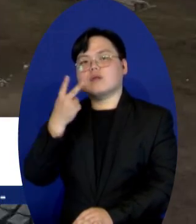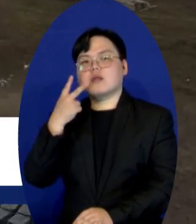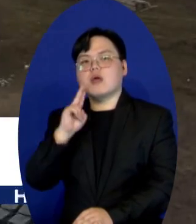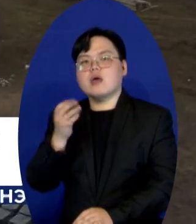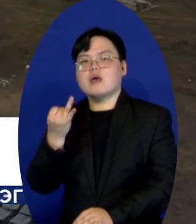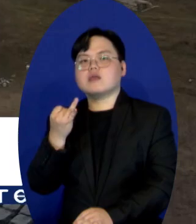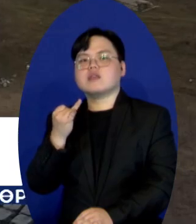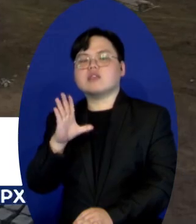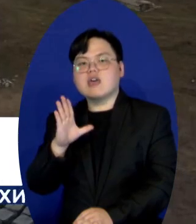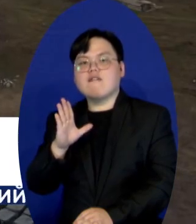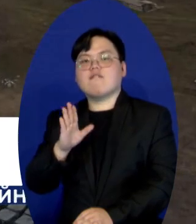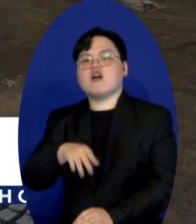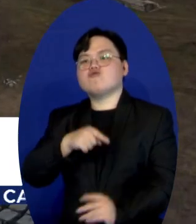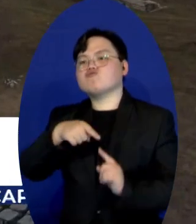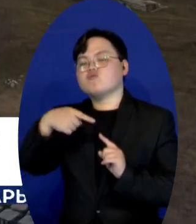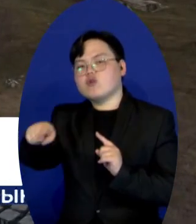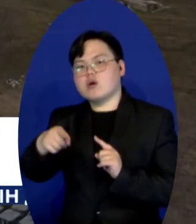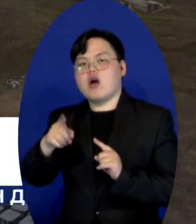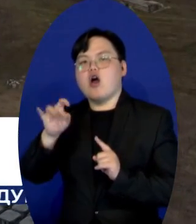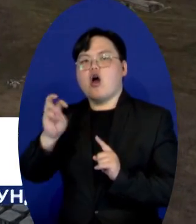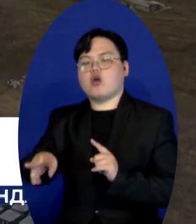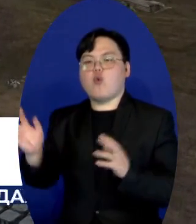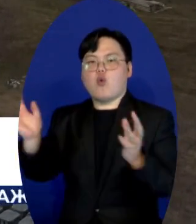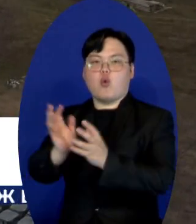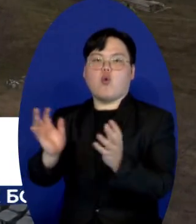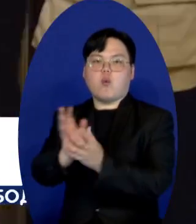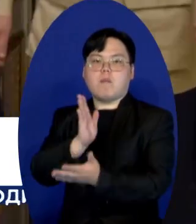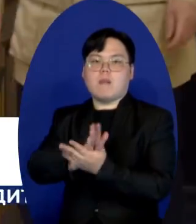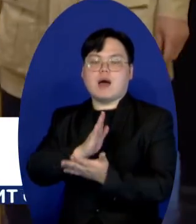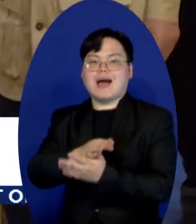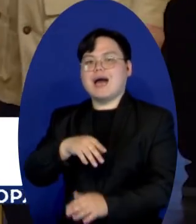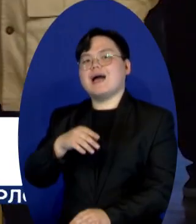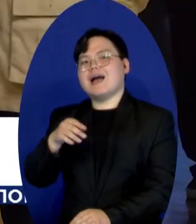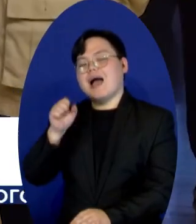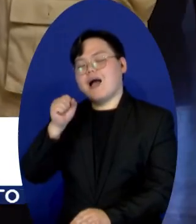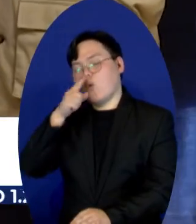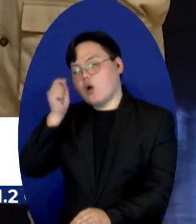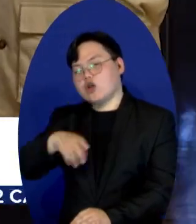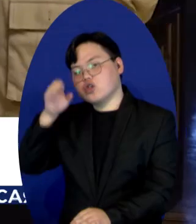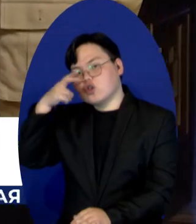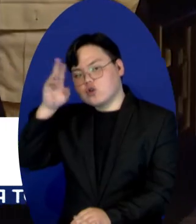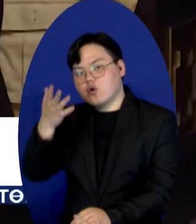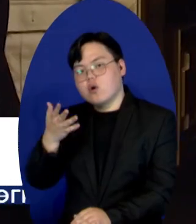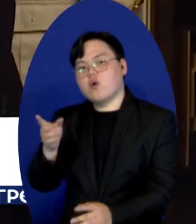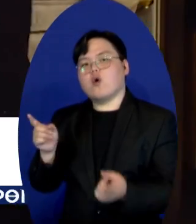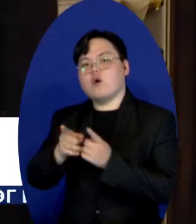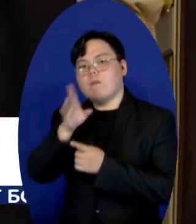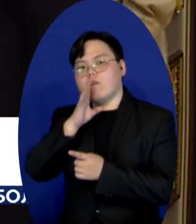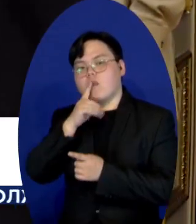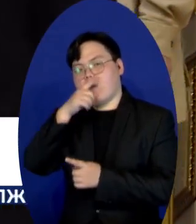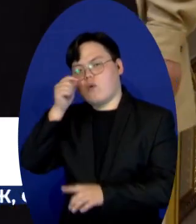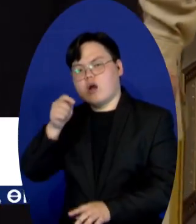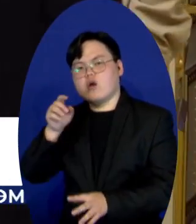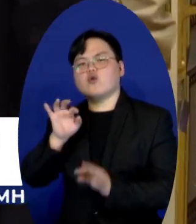Киевээс зүүн хойш холгүй байдаг энэ хотод очиж заншиж байгааг хэвлэлд дурджээ. Зеленский уулзалтын үеэр Украинд болж байгаа үйл явдлууд хэвлэл олон